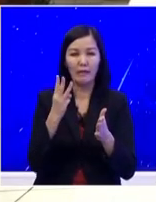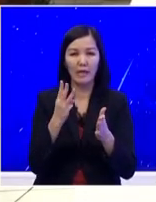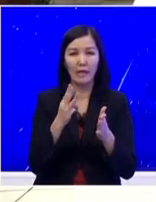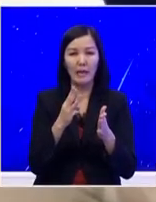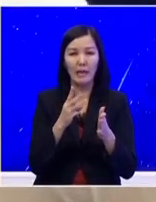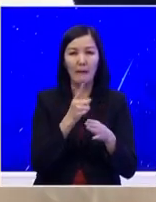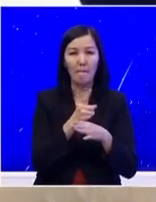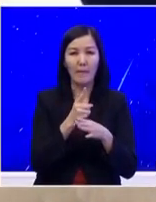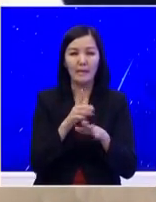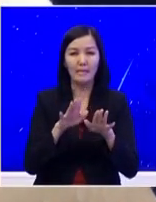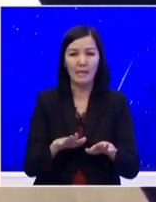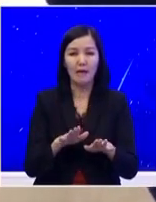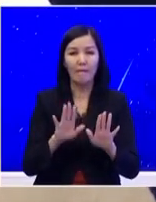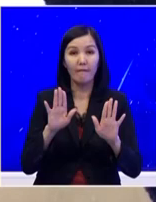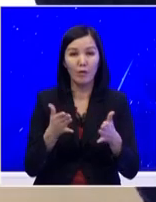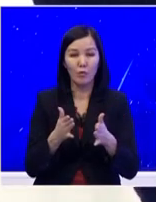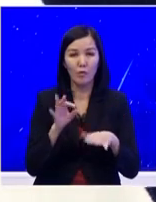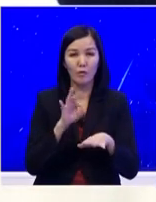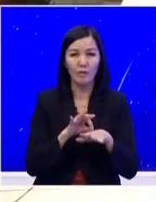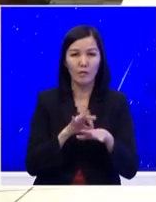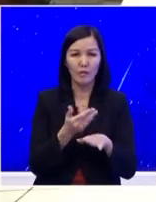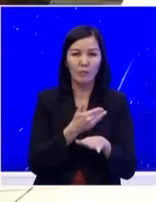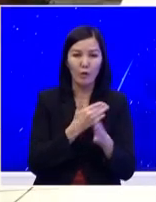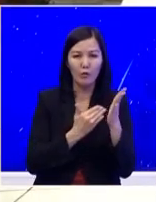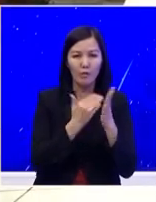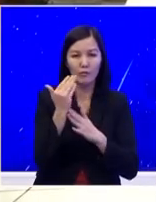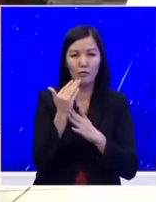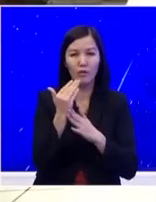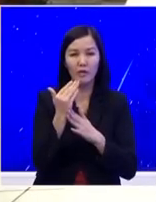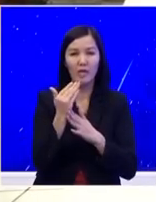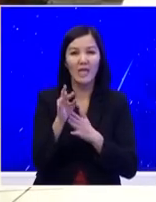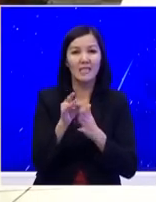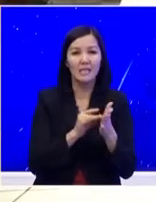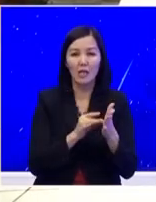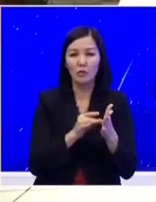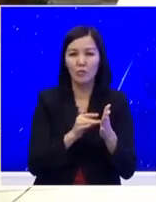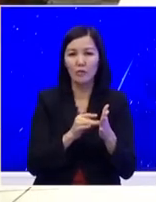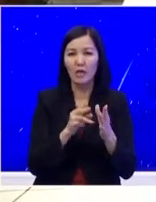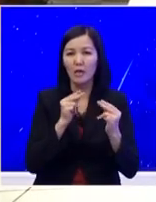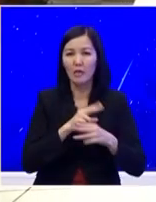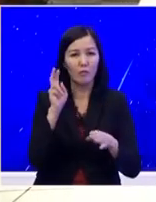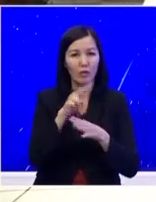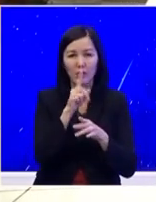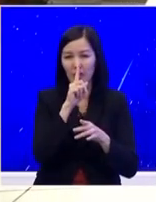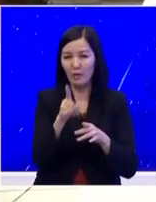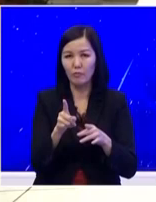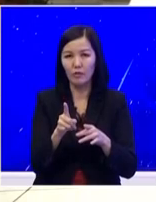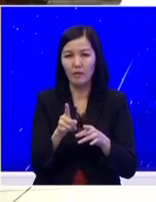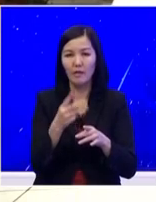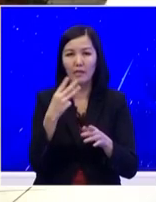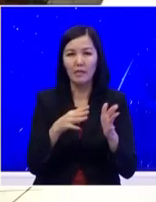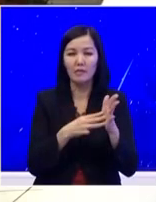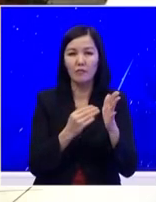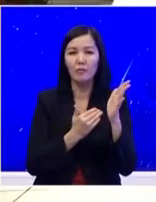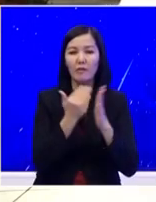у входа. Если вдруг выделить у кого-то температура, мы не допускаем к работе. Если 38 и выше,